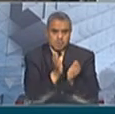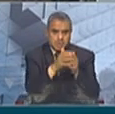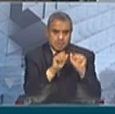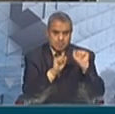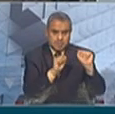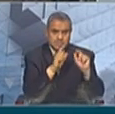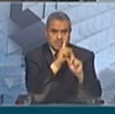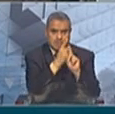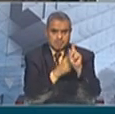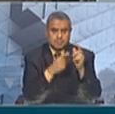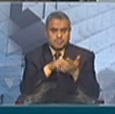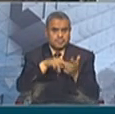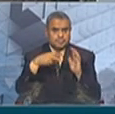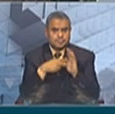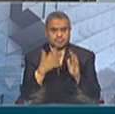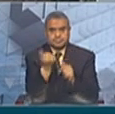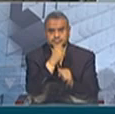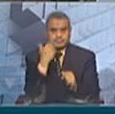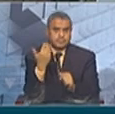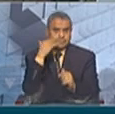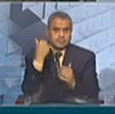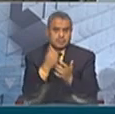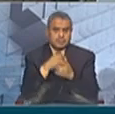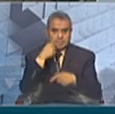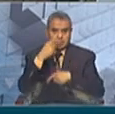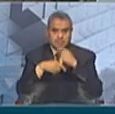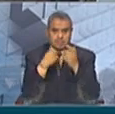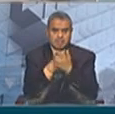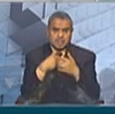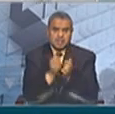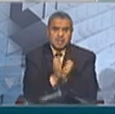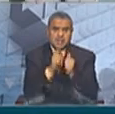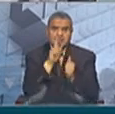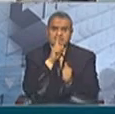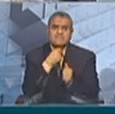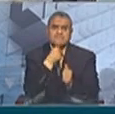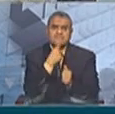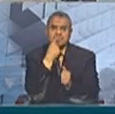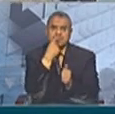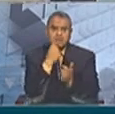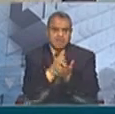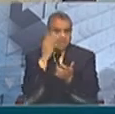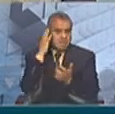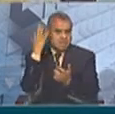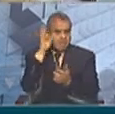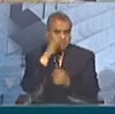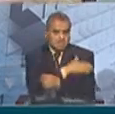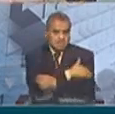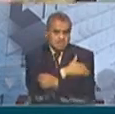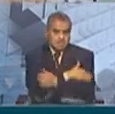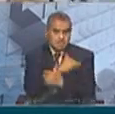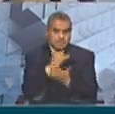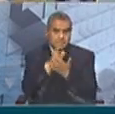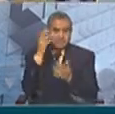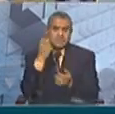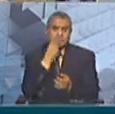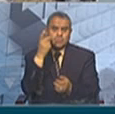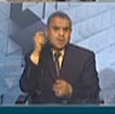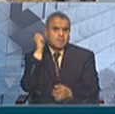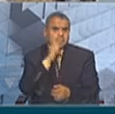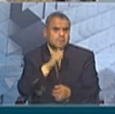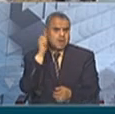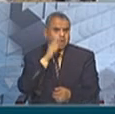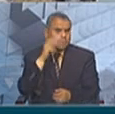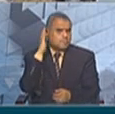القتال بتستعين بصلاح بادي، ده احد يعني القاده الدمويين